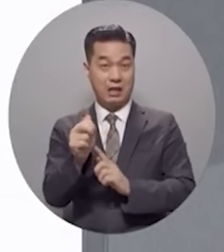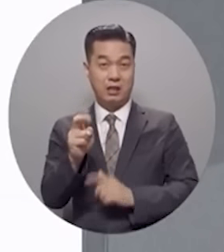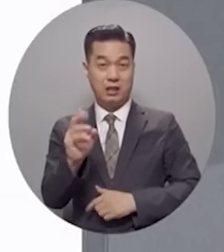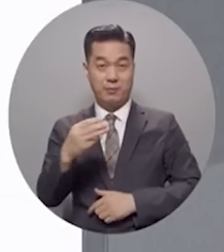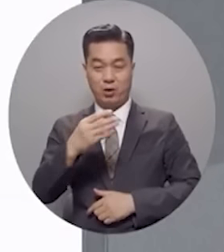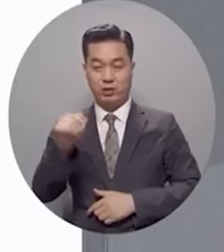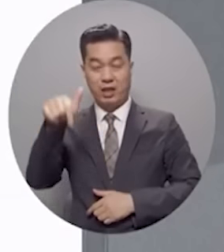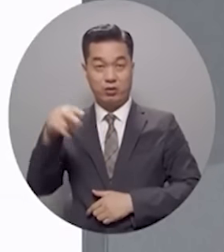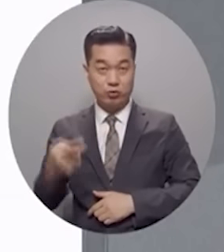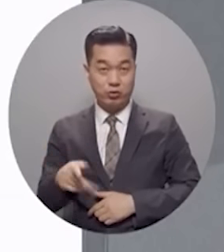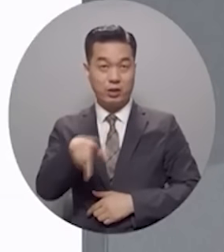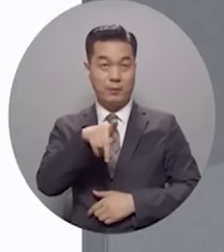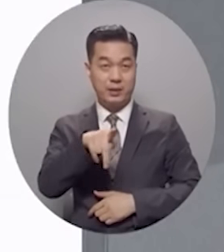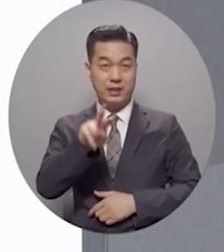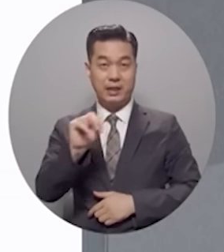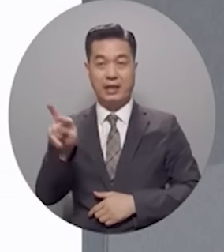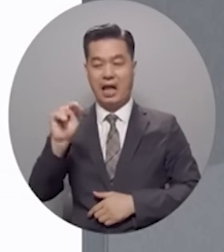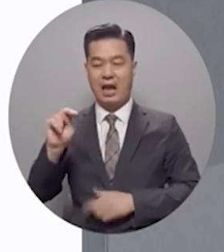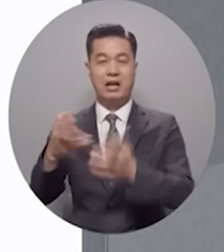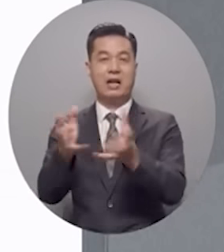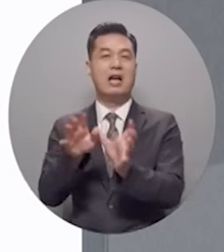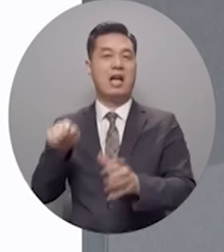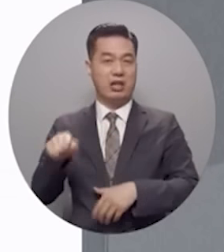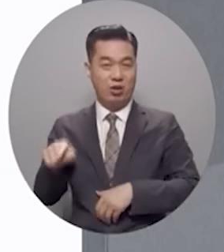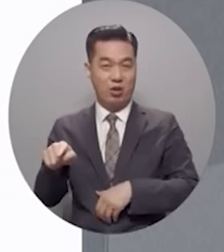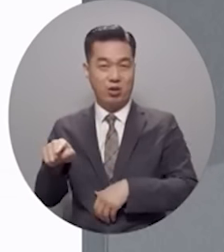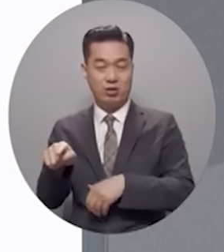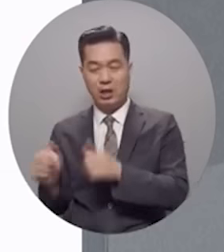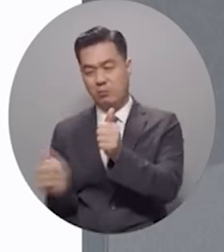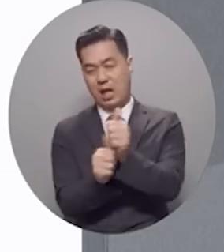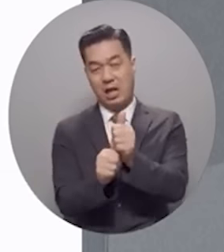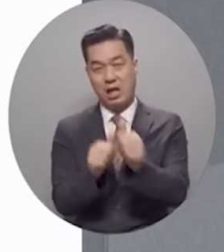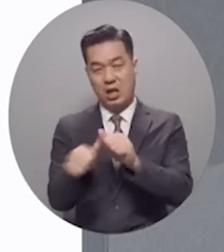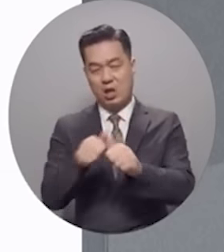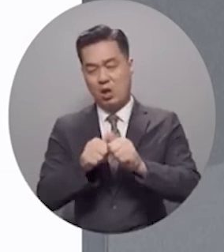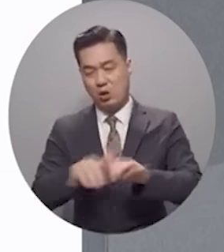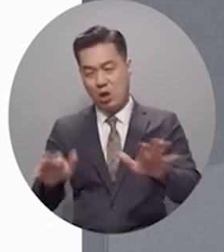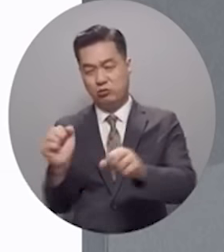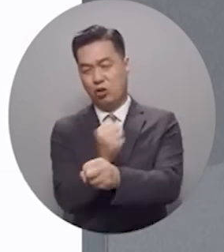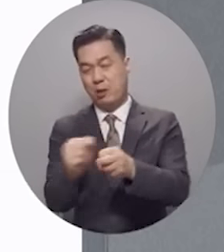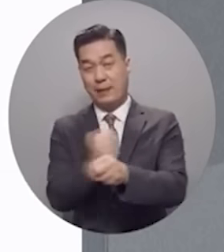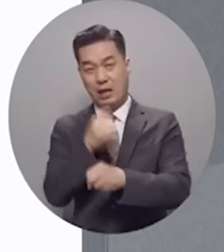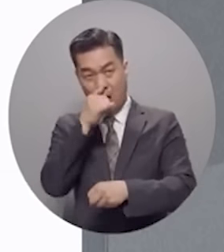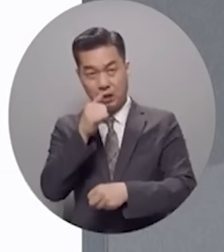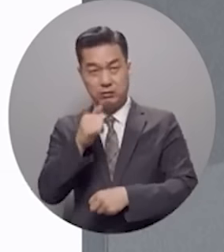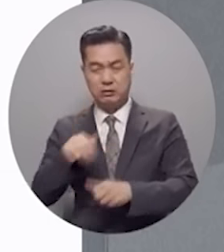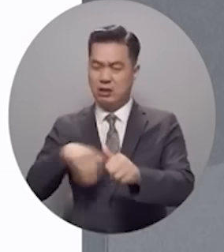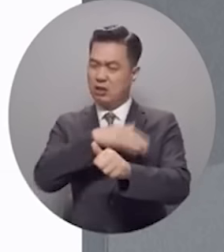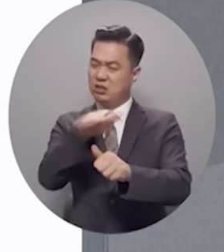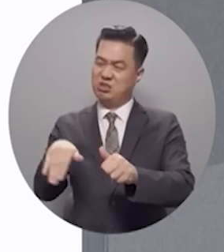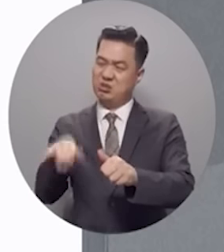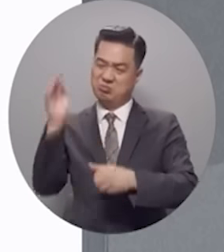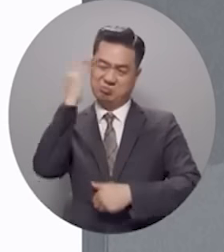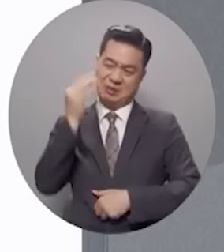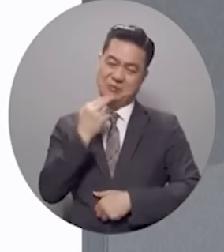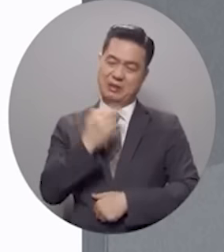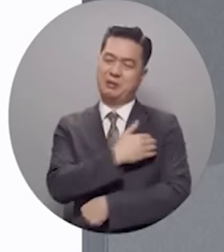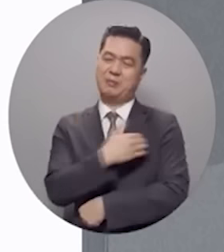운영하는 PNR에서 윤 후보 측에부터 여론조작하는 걸 알고 있었다며 대세에 지장이 없다고 보고 문제 삼지